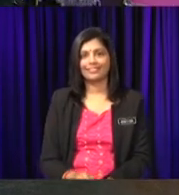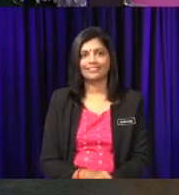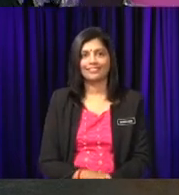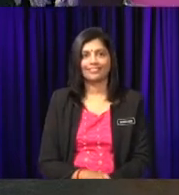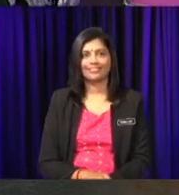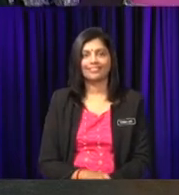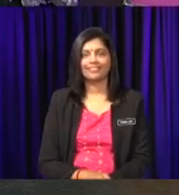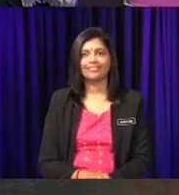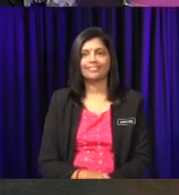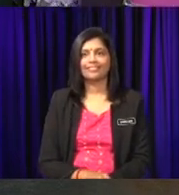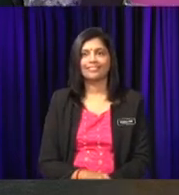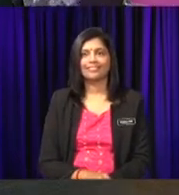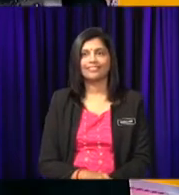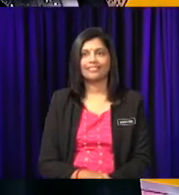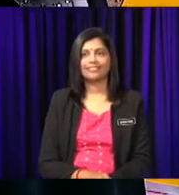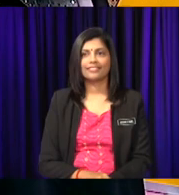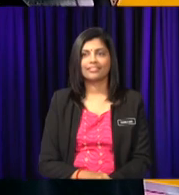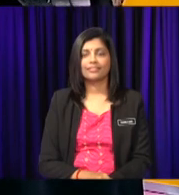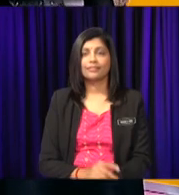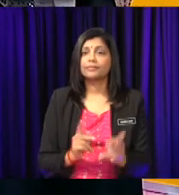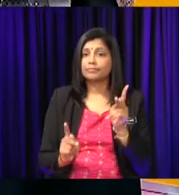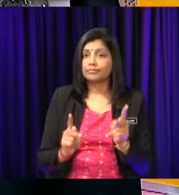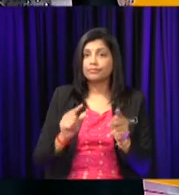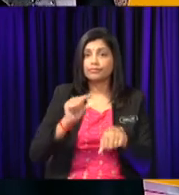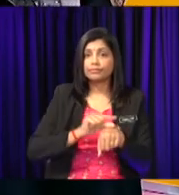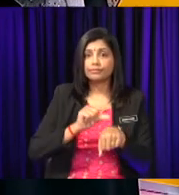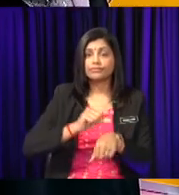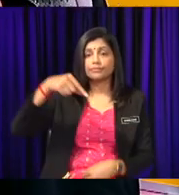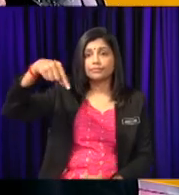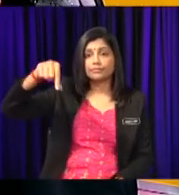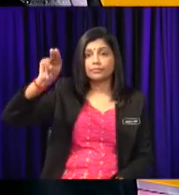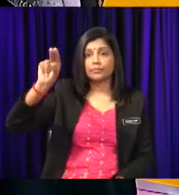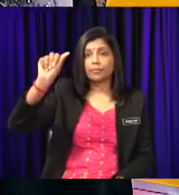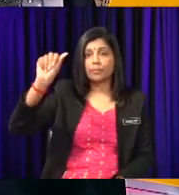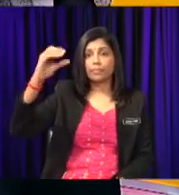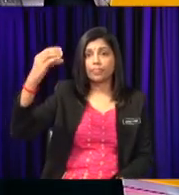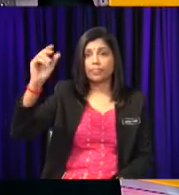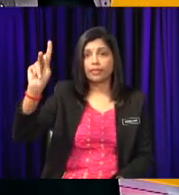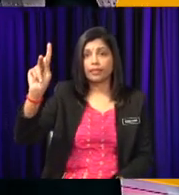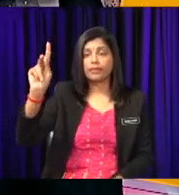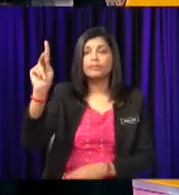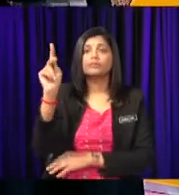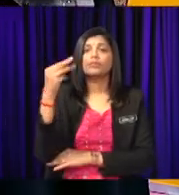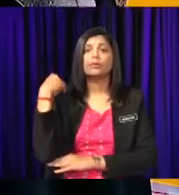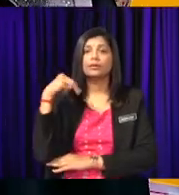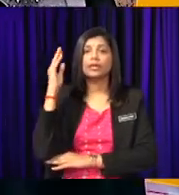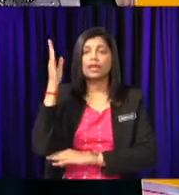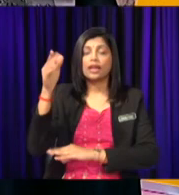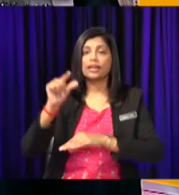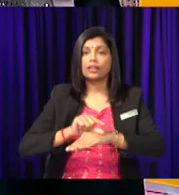bila kita sebut tentang teknik bacaan kue tadi tuh jadi mereka akan meletakkan dengan